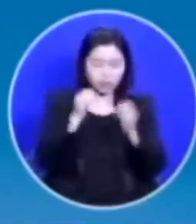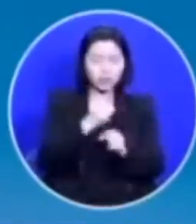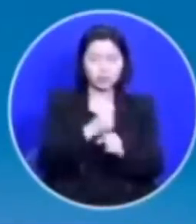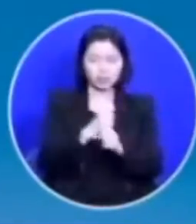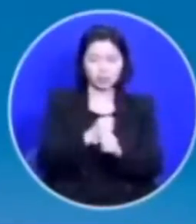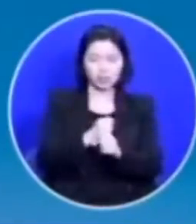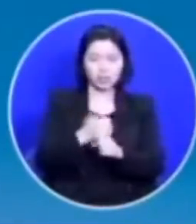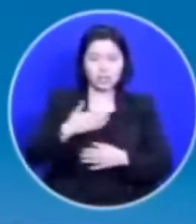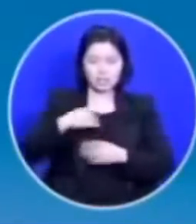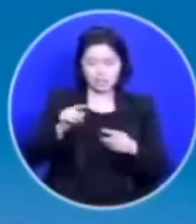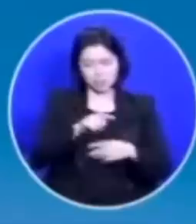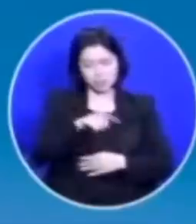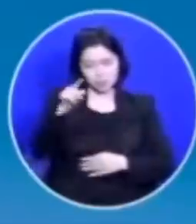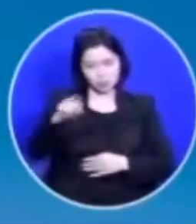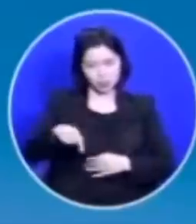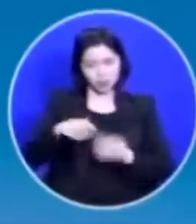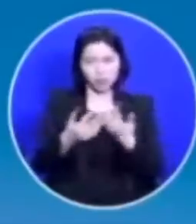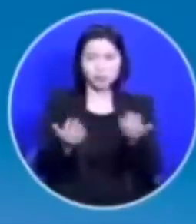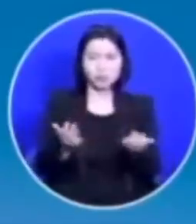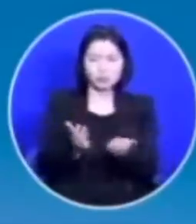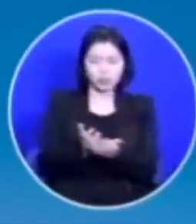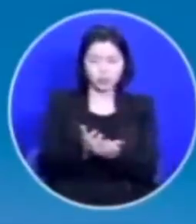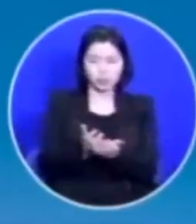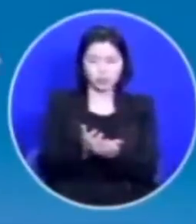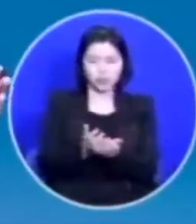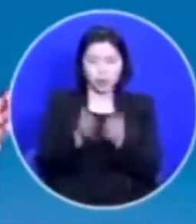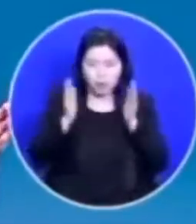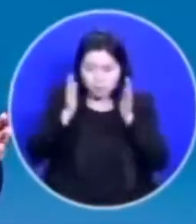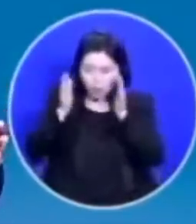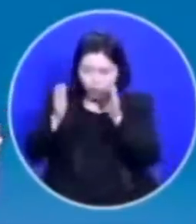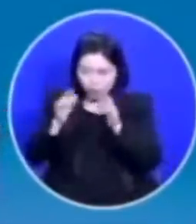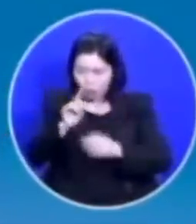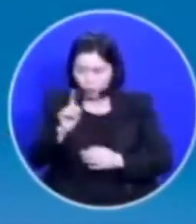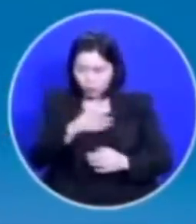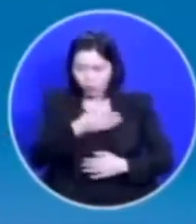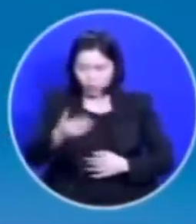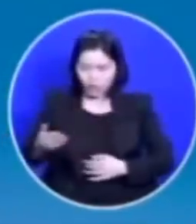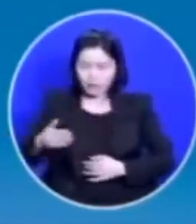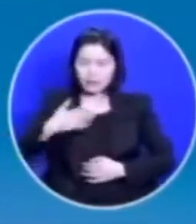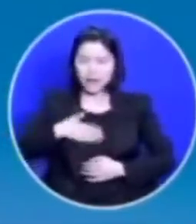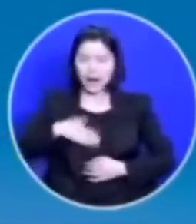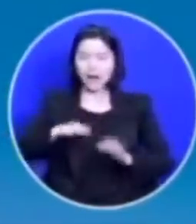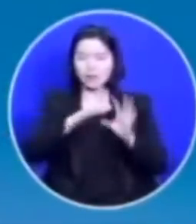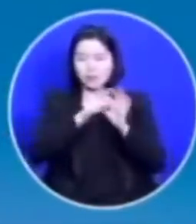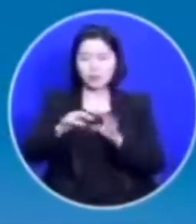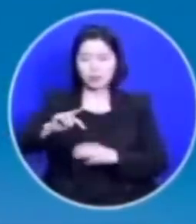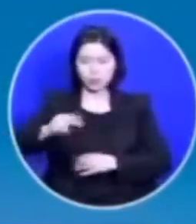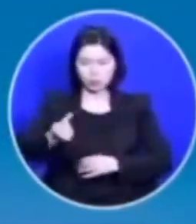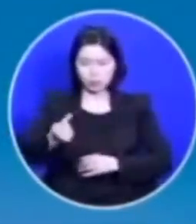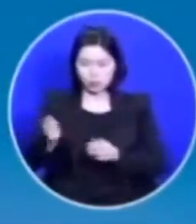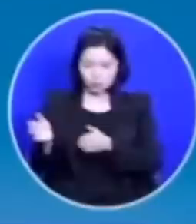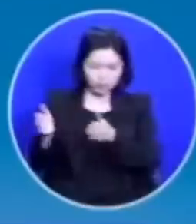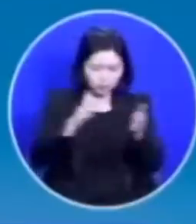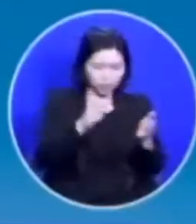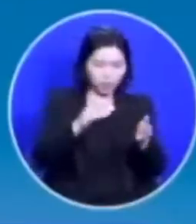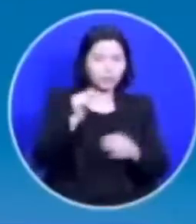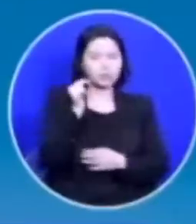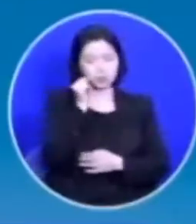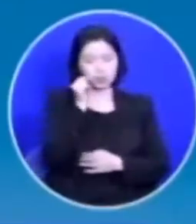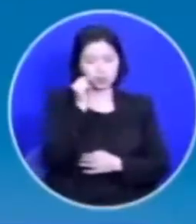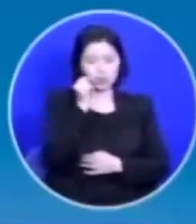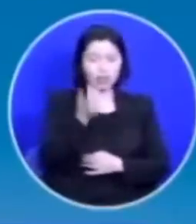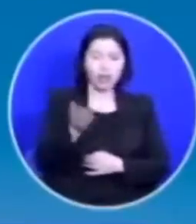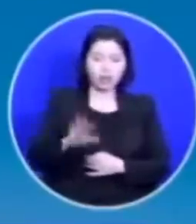저의 모난 부분 이기도 합니다 방향이 어떻게 흐를 지 알면서도 방향을 틀지 않았습니다 그런데